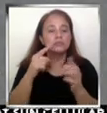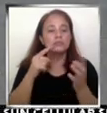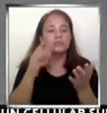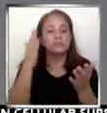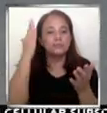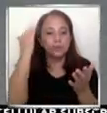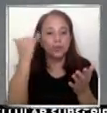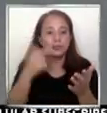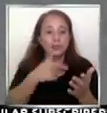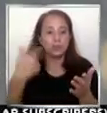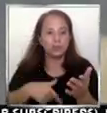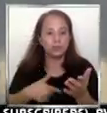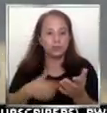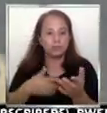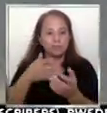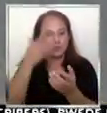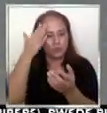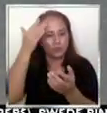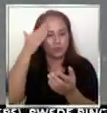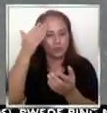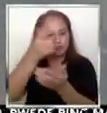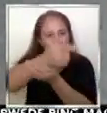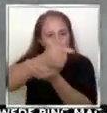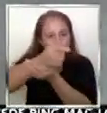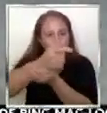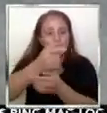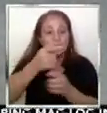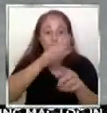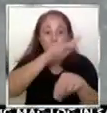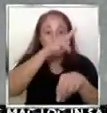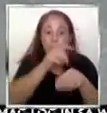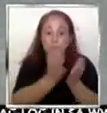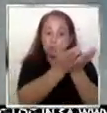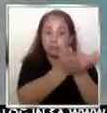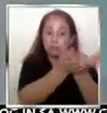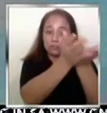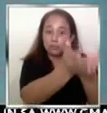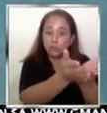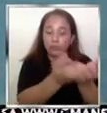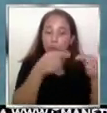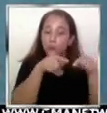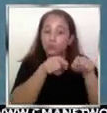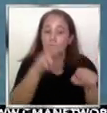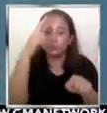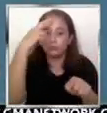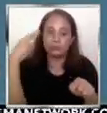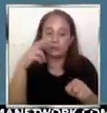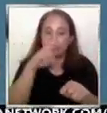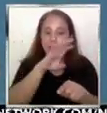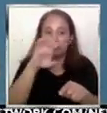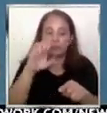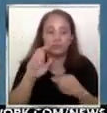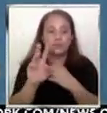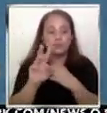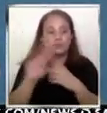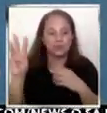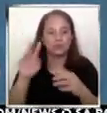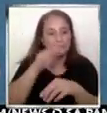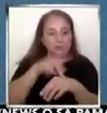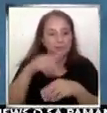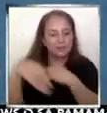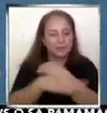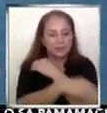Control Director sa barko ng Philippine Navy habang papunta ito sa Rizal Reef sa West Philippine Sea. Ang Gun Control Director